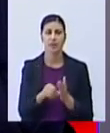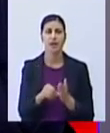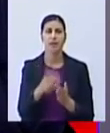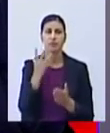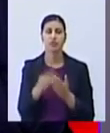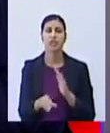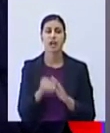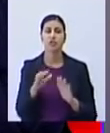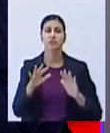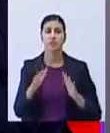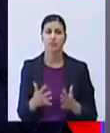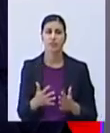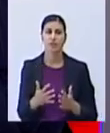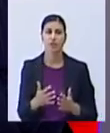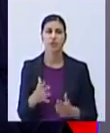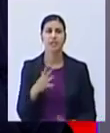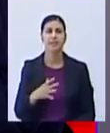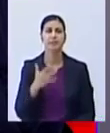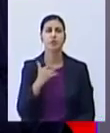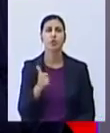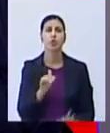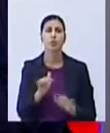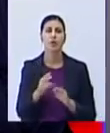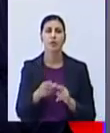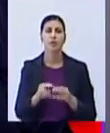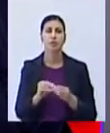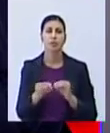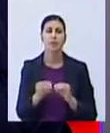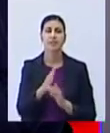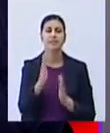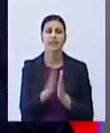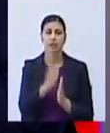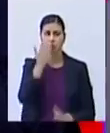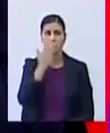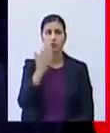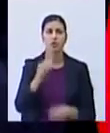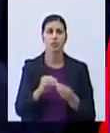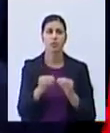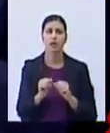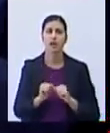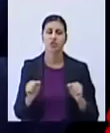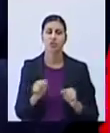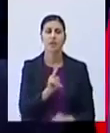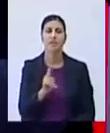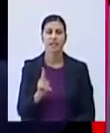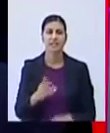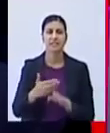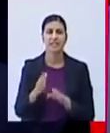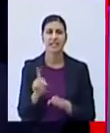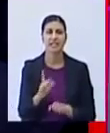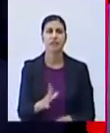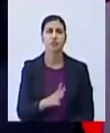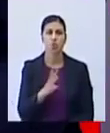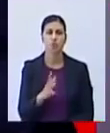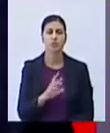ჩვენი არჩევის შემთხვევაში თბილისის მერიას როგორ უნდა მოაგვარონ ეს პრობლემები ეს არის საერთო საზოგადო პრობლემა არ შეიძლება ეხლა ვიღაცას ცალკე რაღაცა